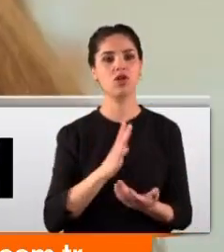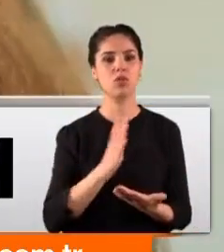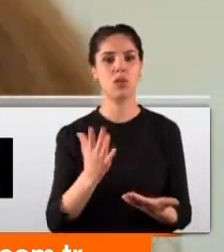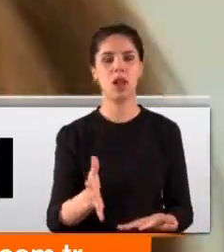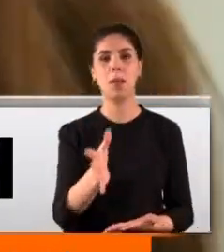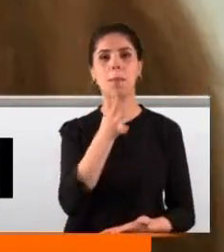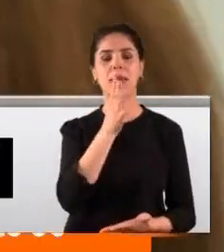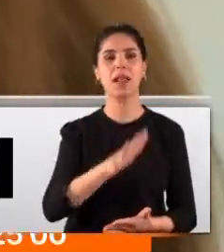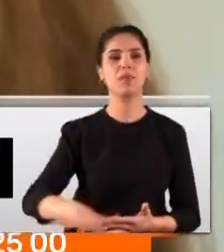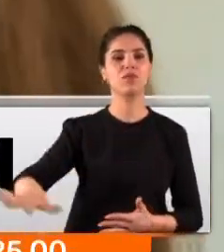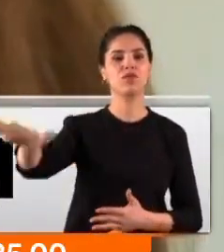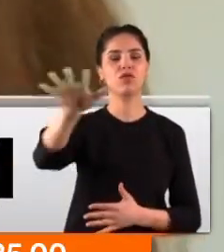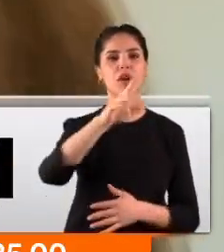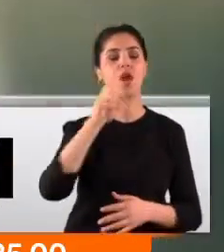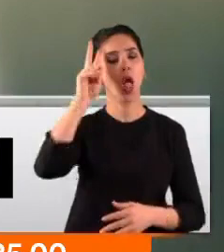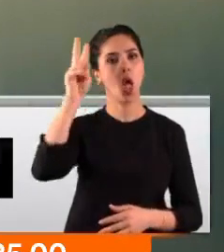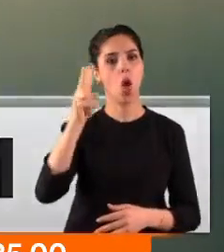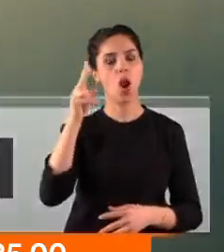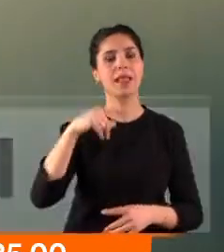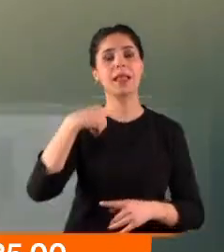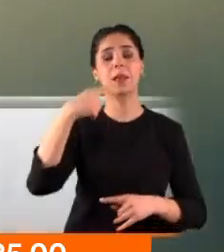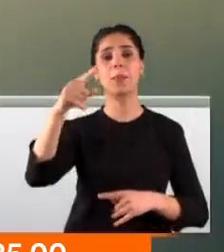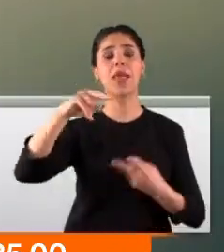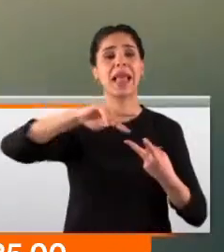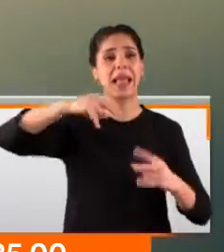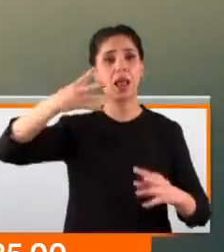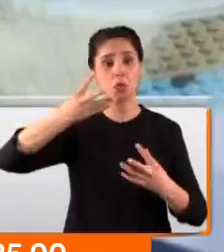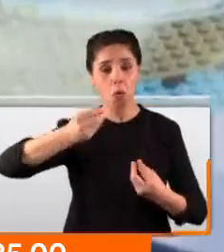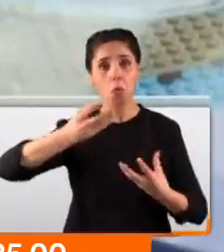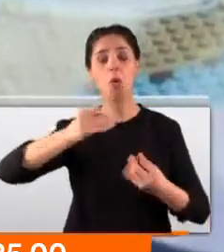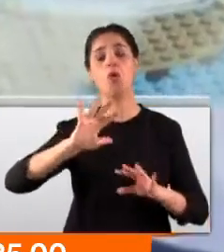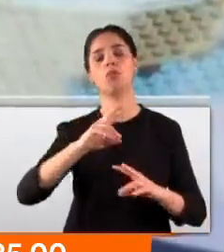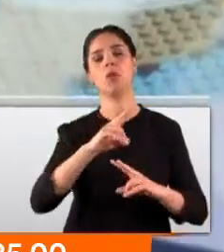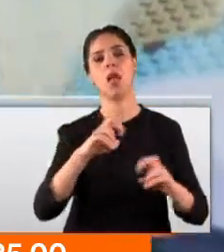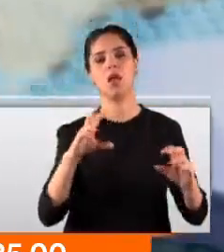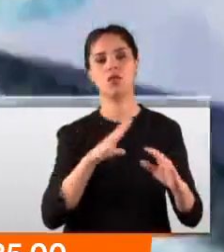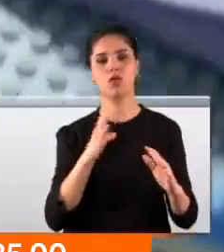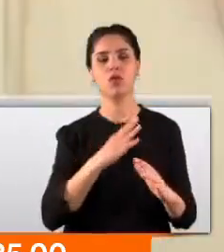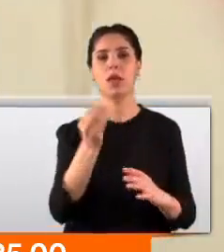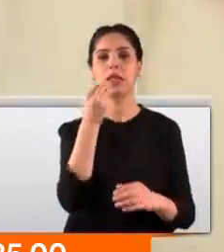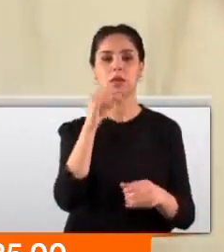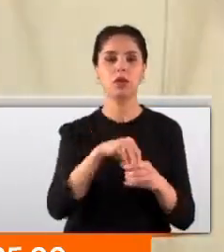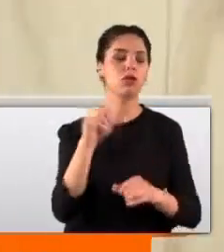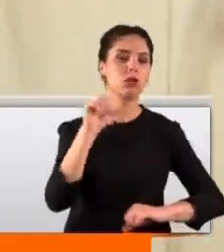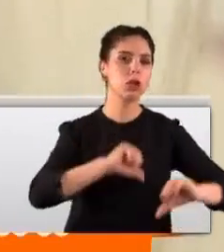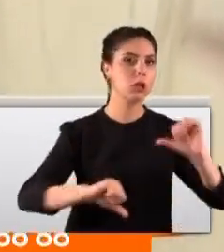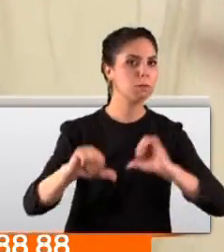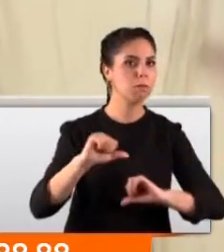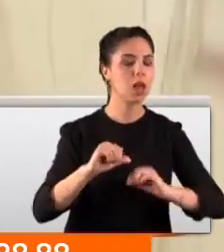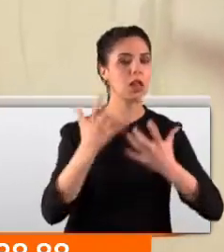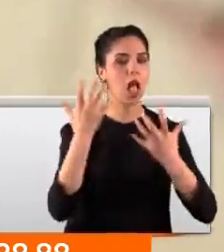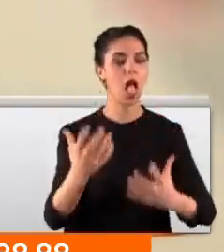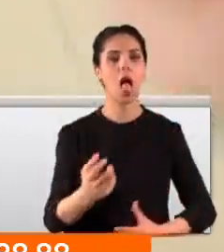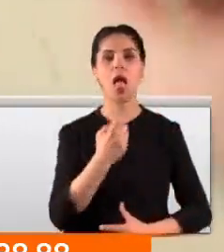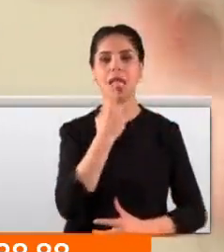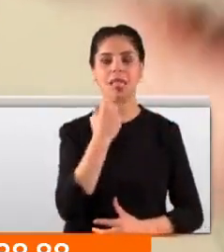Bilim çevrelerinde otizmin genetik olup olmadığı tartışılıyor. Çevresel toksinler, yiyeceklerin içindeki kimyasallar ve ağır